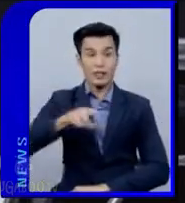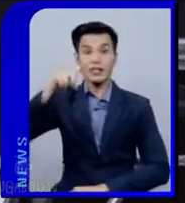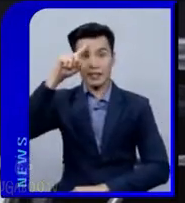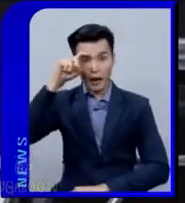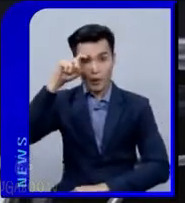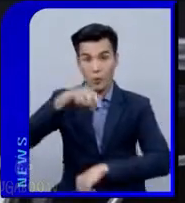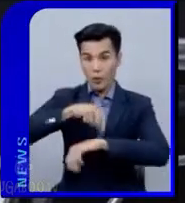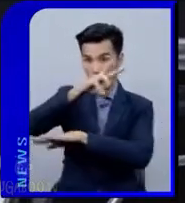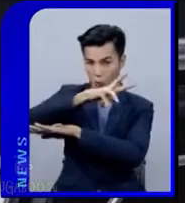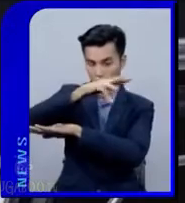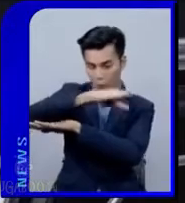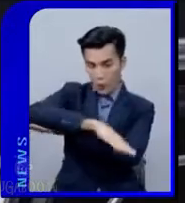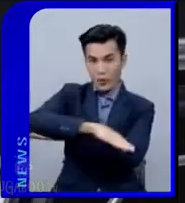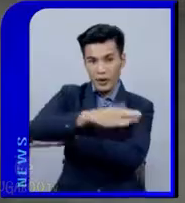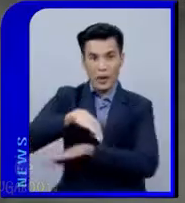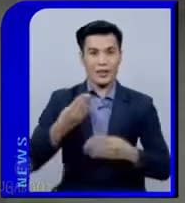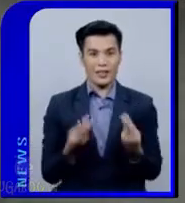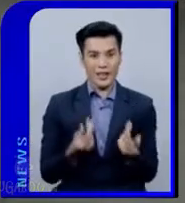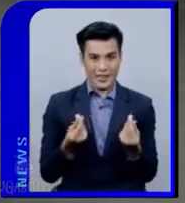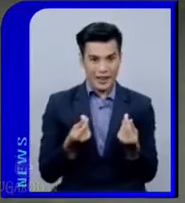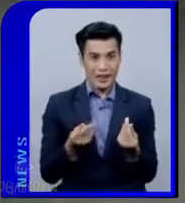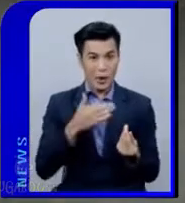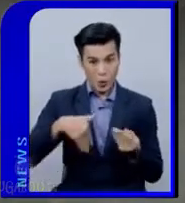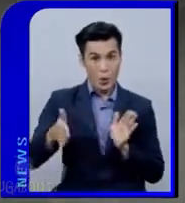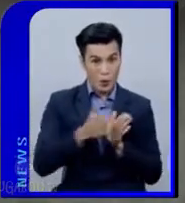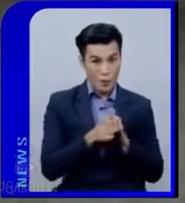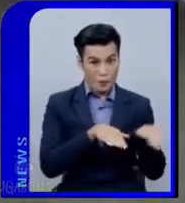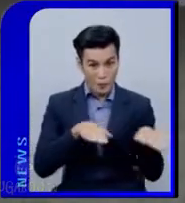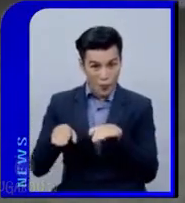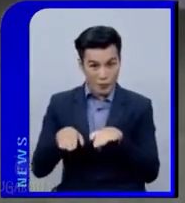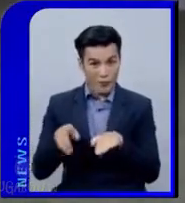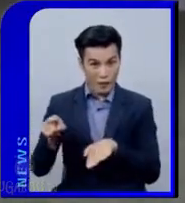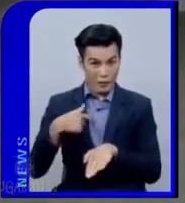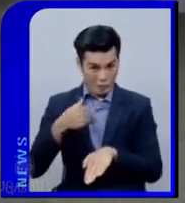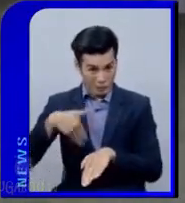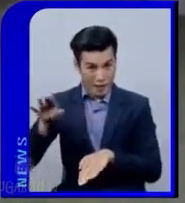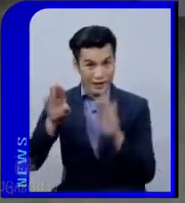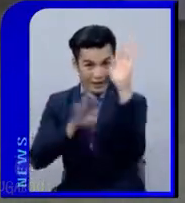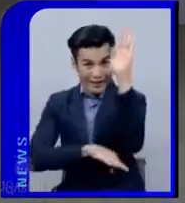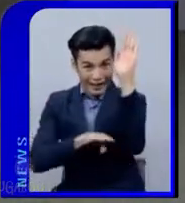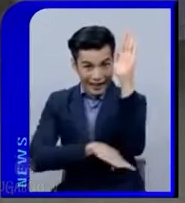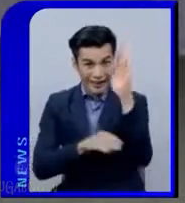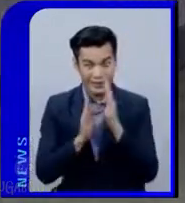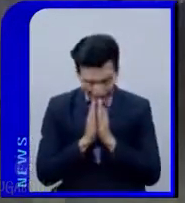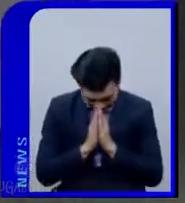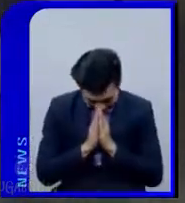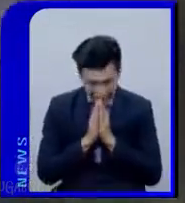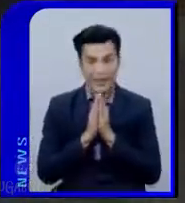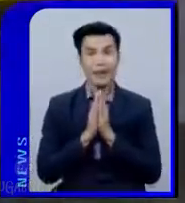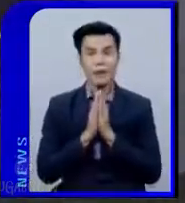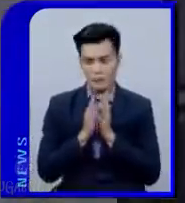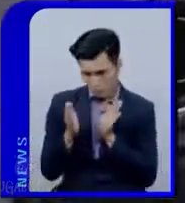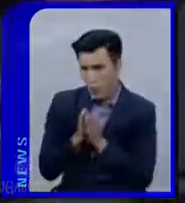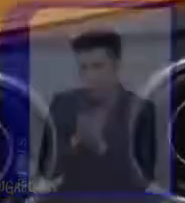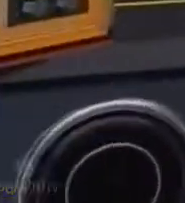ครับช่อง7 HD แล้วก็เต้นไปกับพวกเรานะครับผมไปก่อนนะครับน้องกาละเกดอยู่ใต้สวัสดีครับ ไปด้วยสิ สวัสดีครับไม่เป็นไรครับไม่เป็นไรครับ